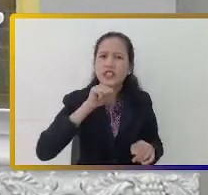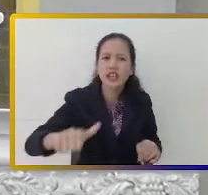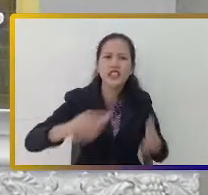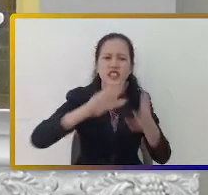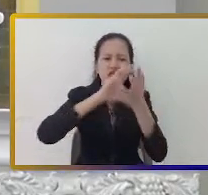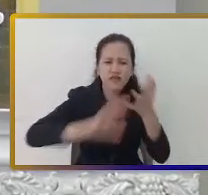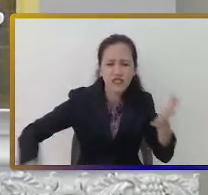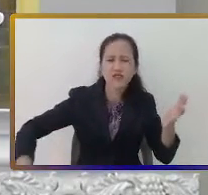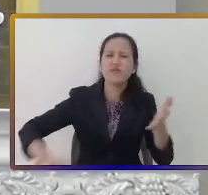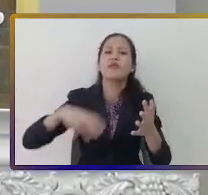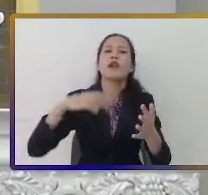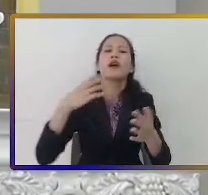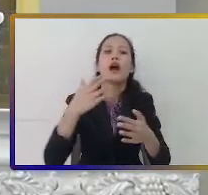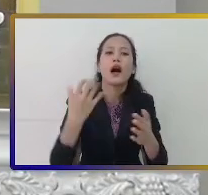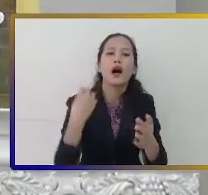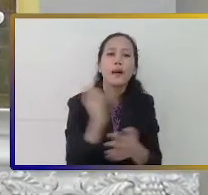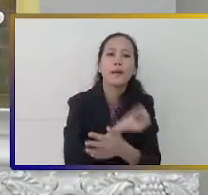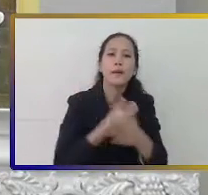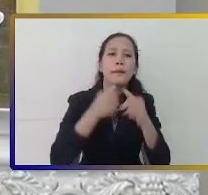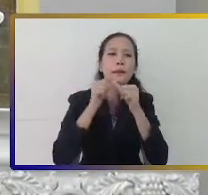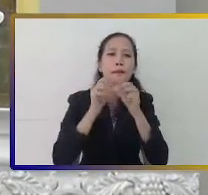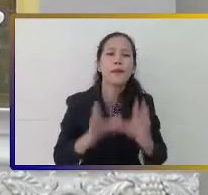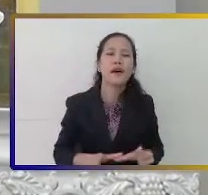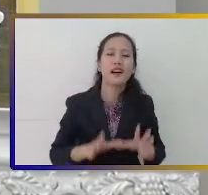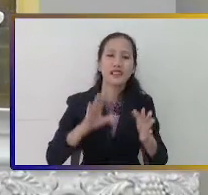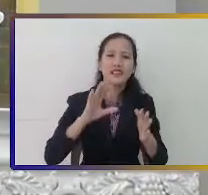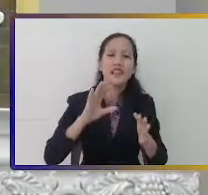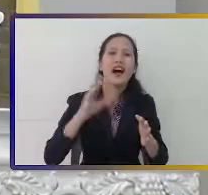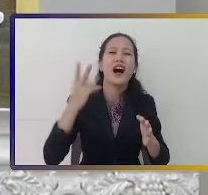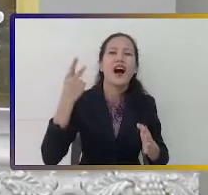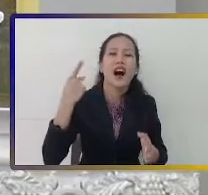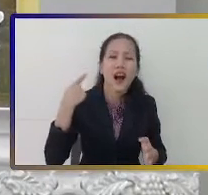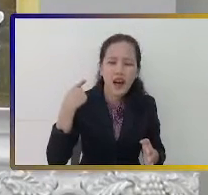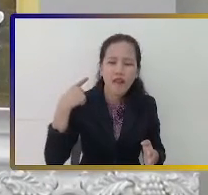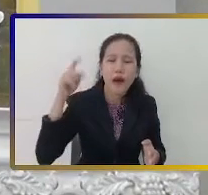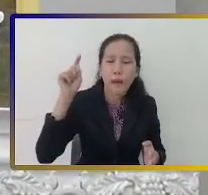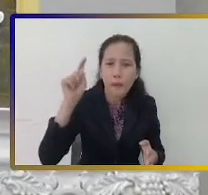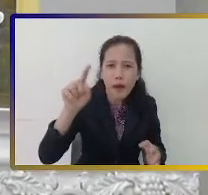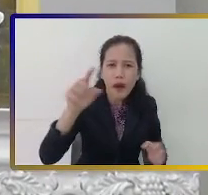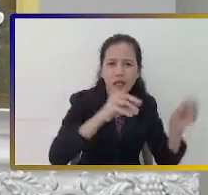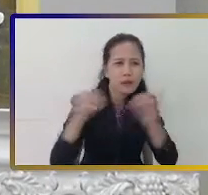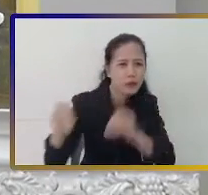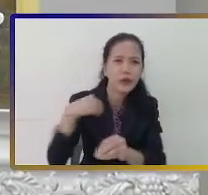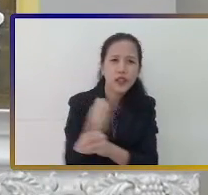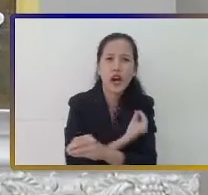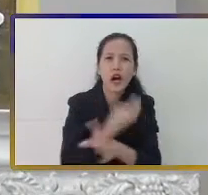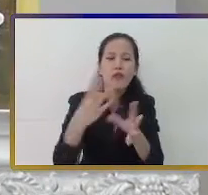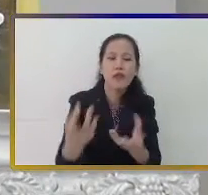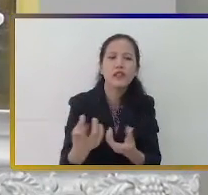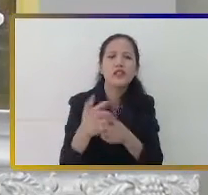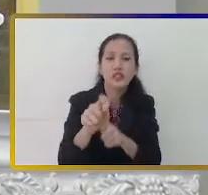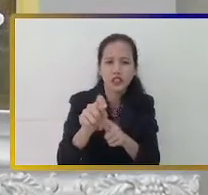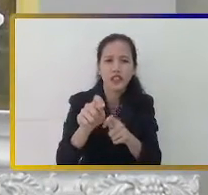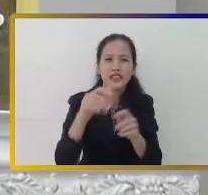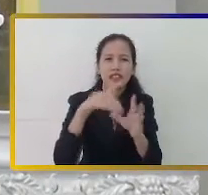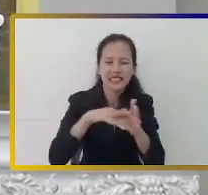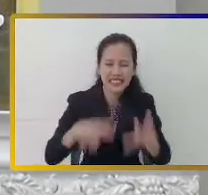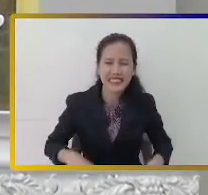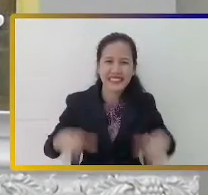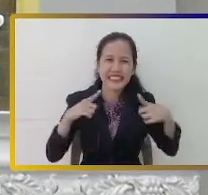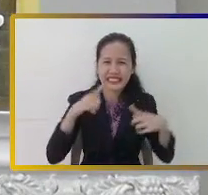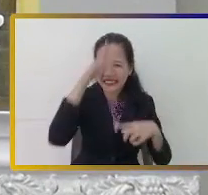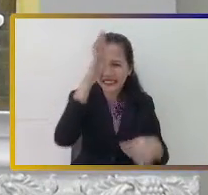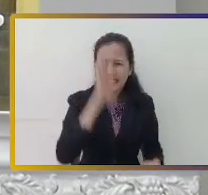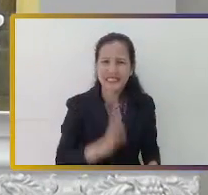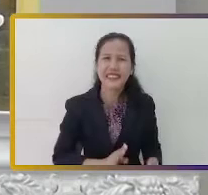para po sa atin. We just have to put our trust in the living God.